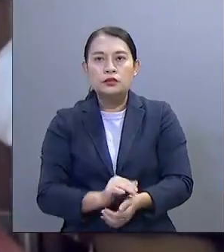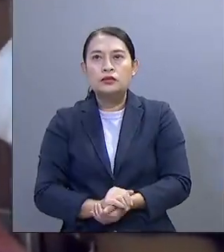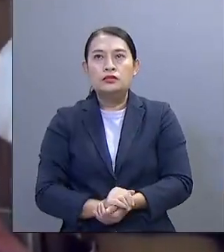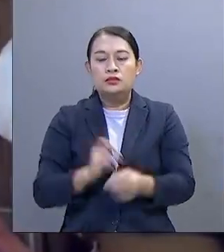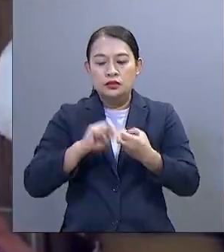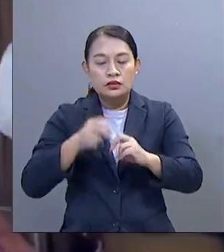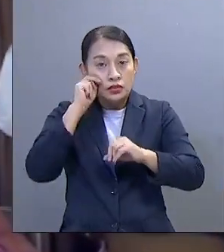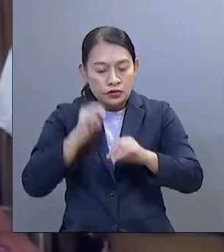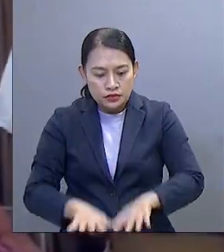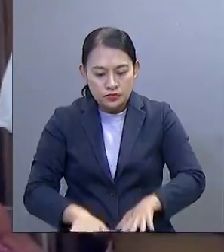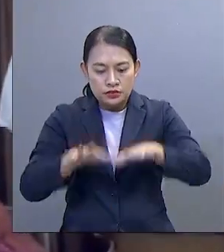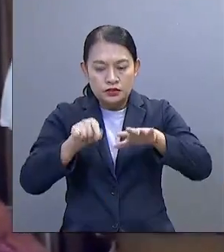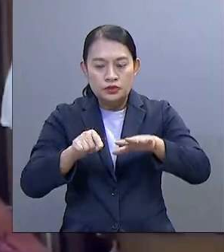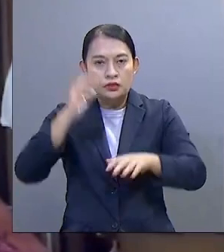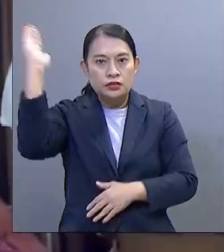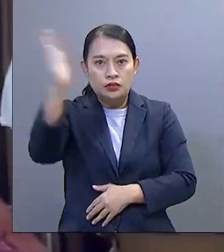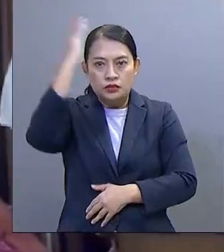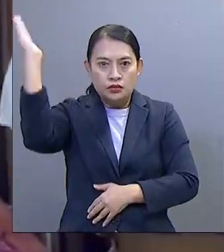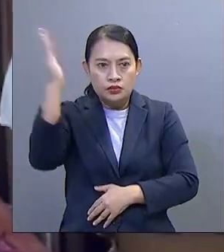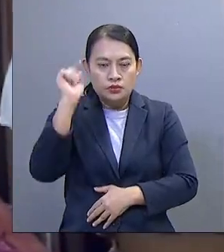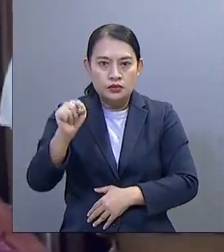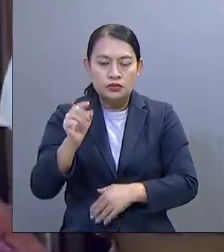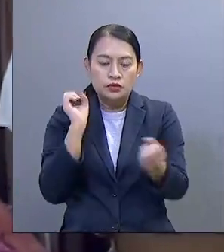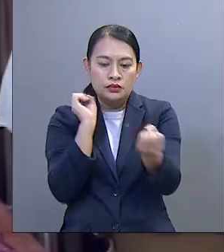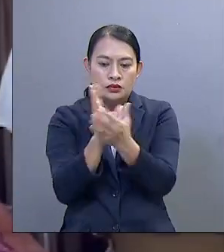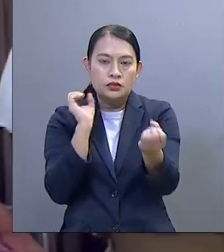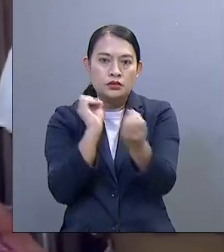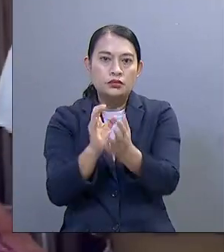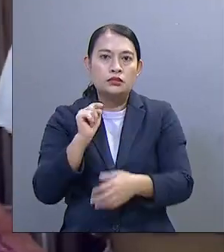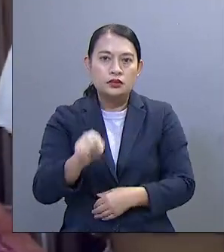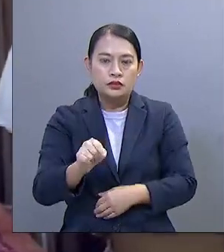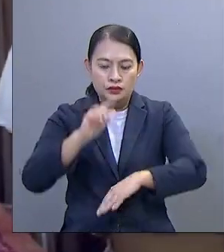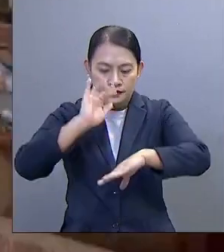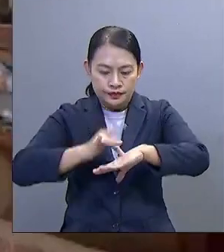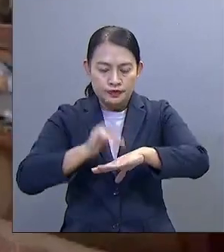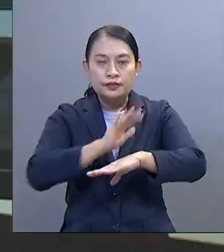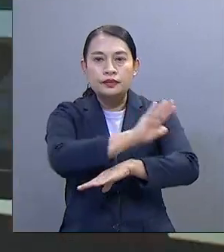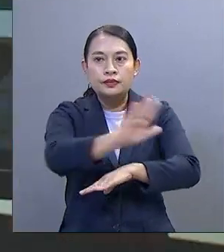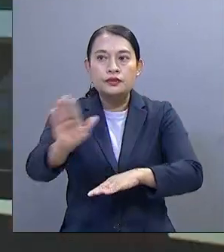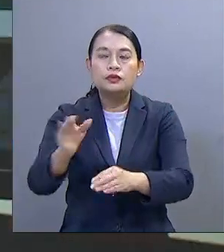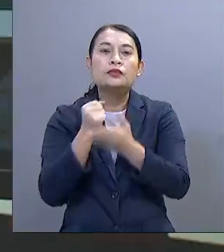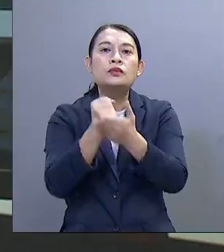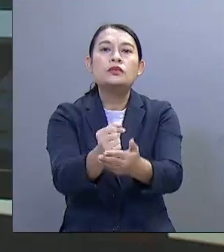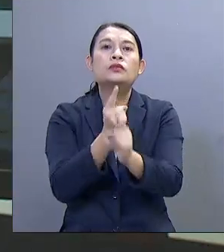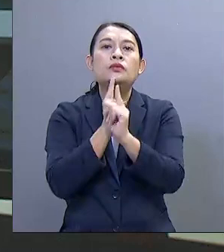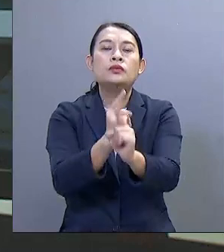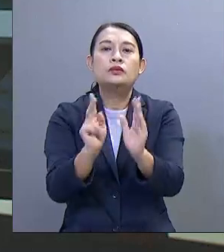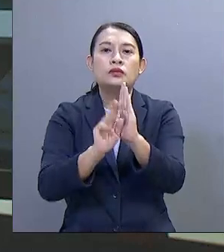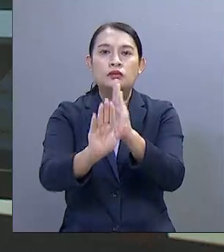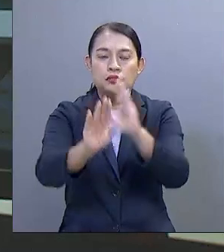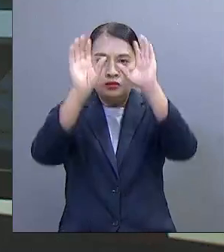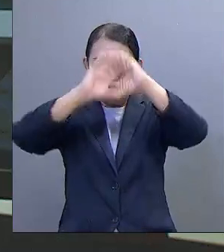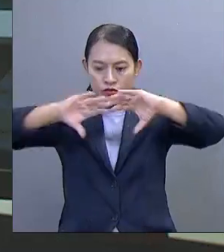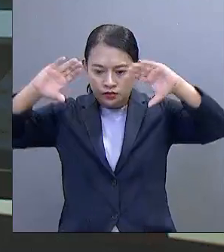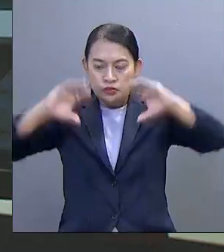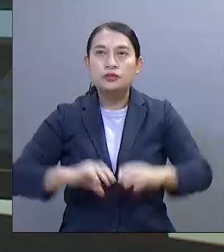ายภาพย็นภาวาย์ ความช่วยเหลือตามหลกเกณเอองทางราชการกัต่